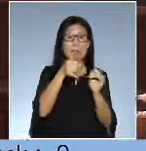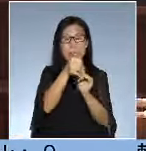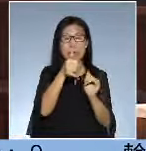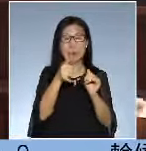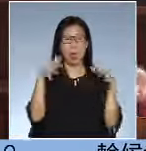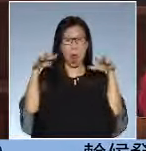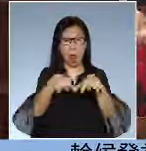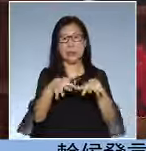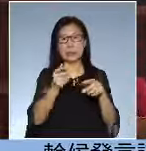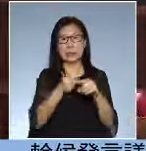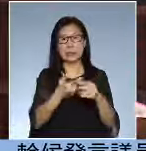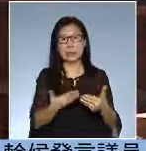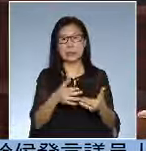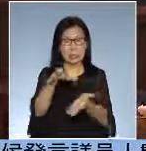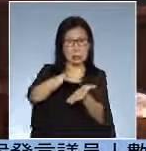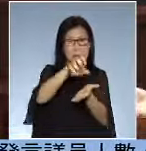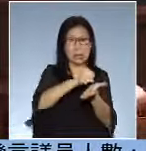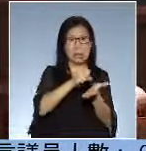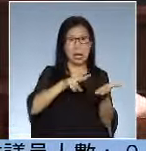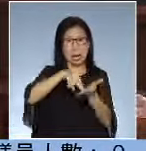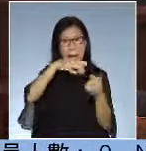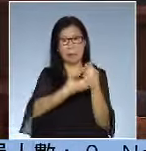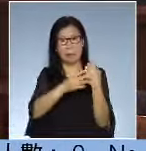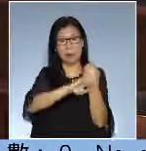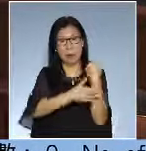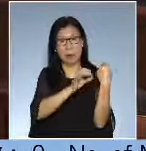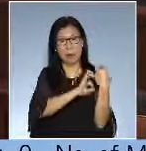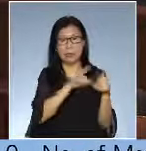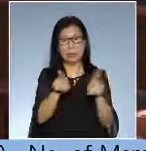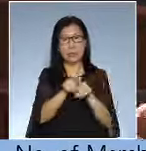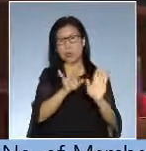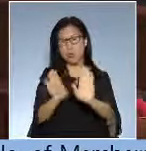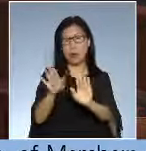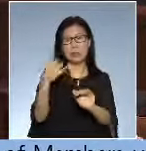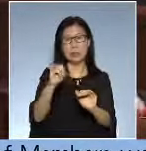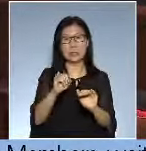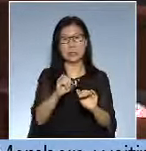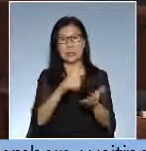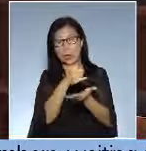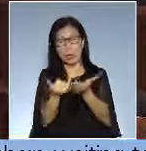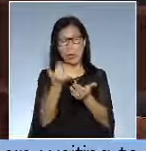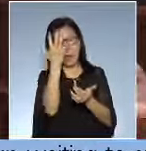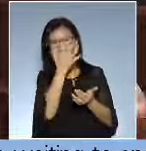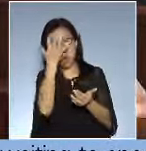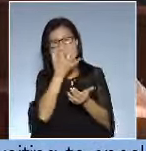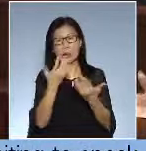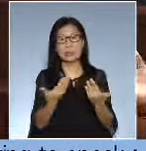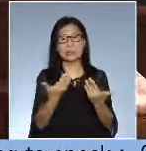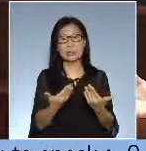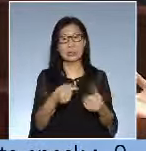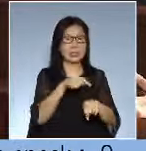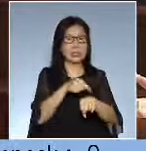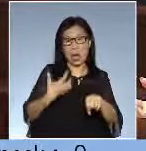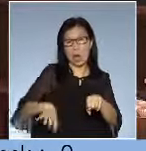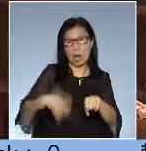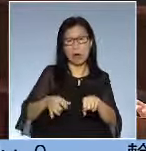的，你又要佔領議會，我們又未必阻止到你佔領議會，你要暈低倒地是不是浪費時間，這些